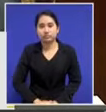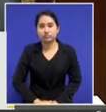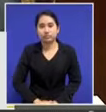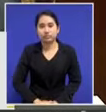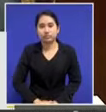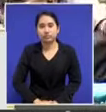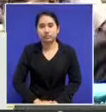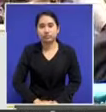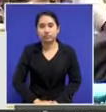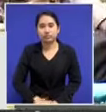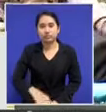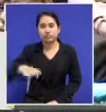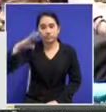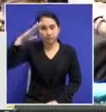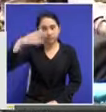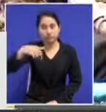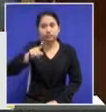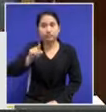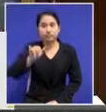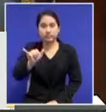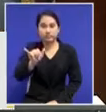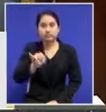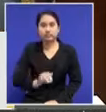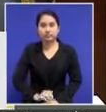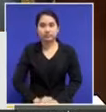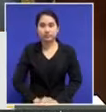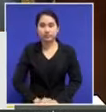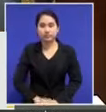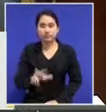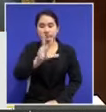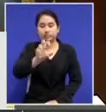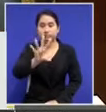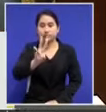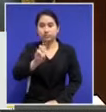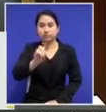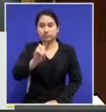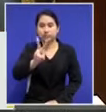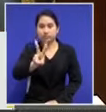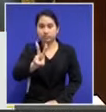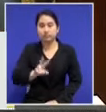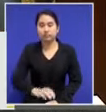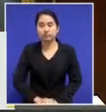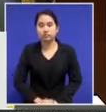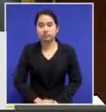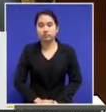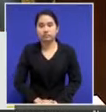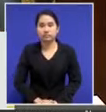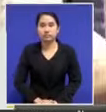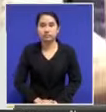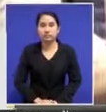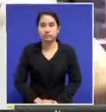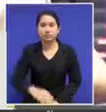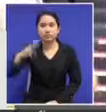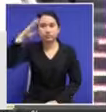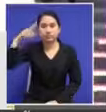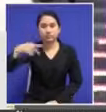ธิพันธ ์พลเอกประยุทธ์จันทร์โอชาค่ะ 372นางสาวพิมพัทราวิชัยกุล พล